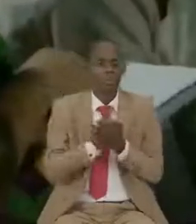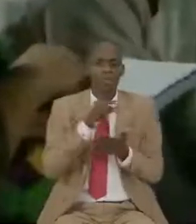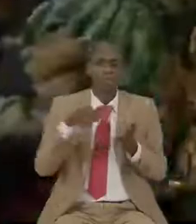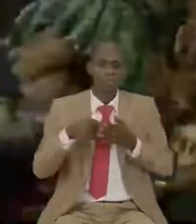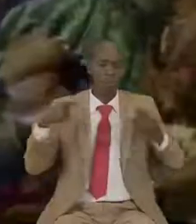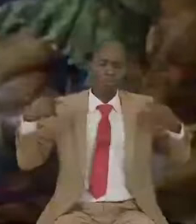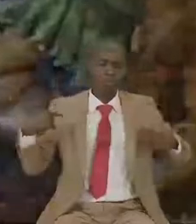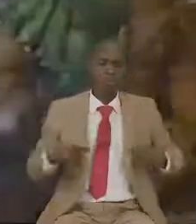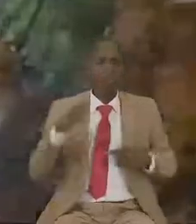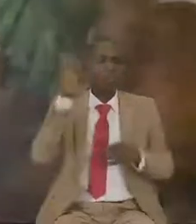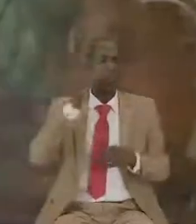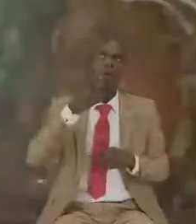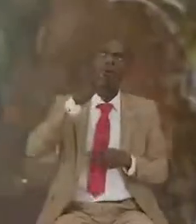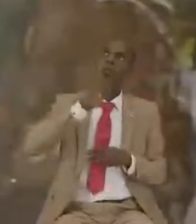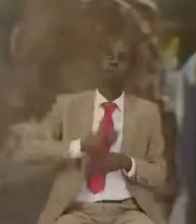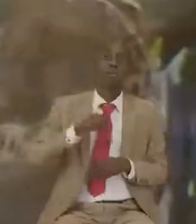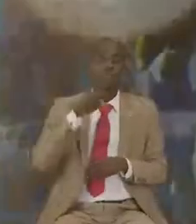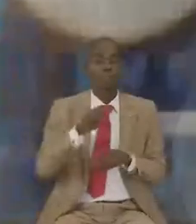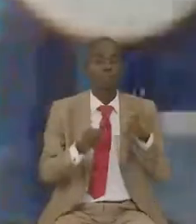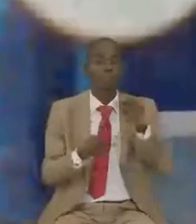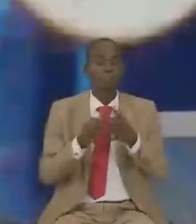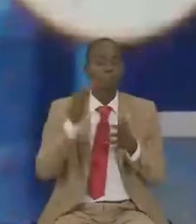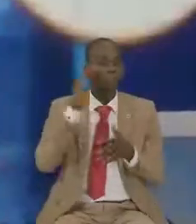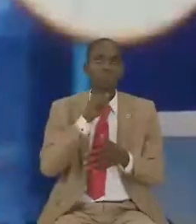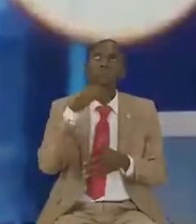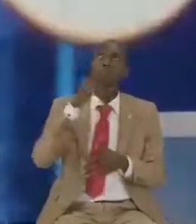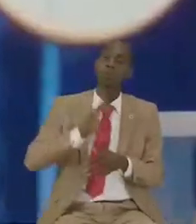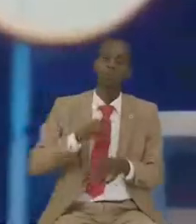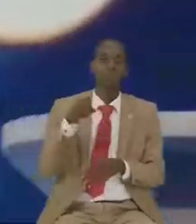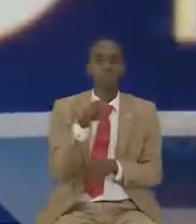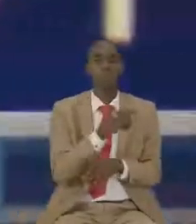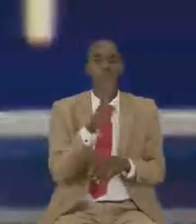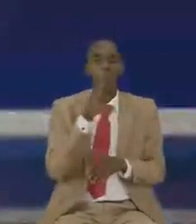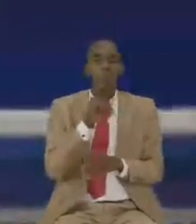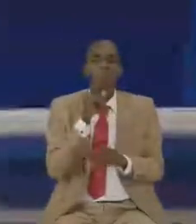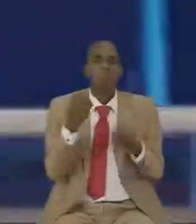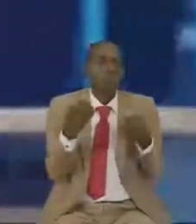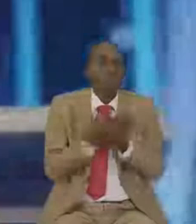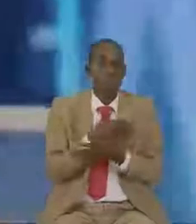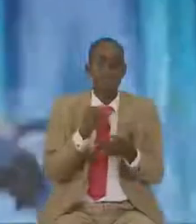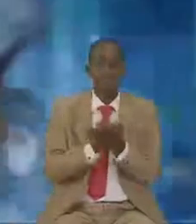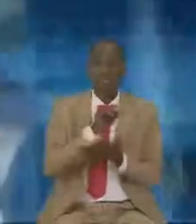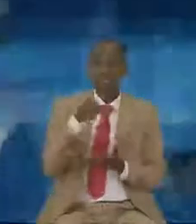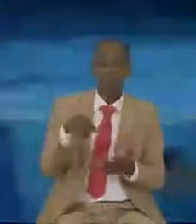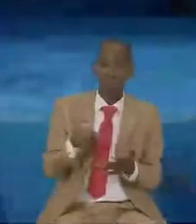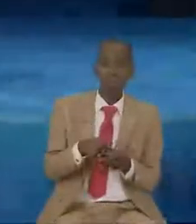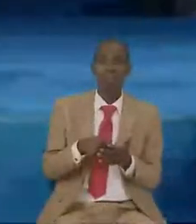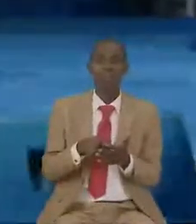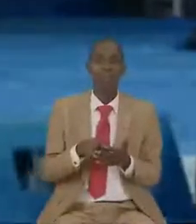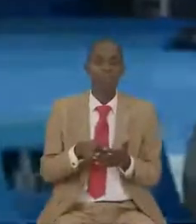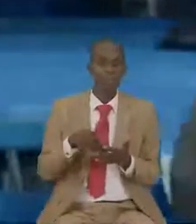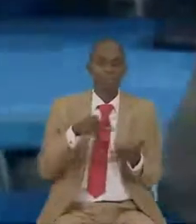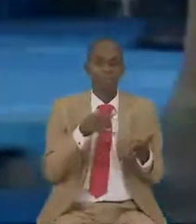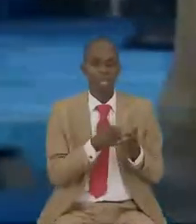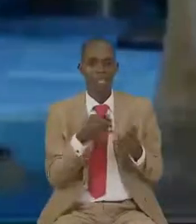va t'engloutir. Cela ne t'engloutira pas. Ne crains pas que cela a tué telle